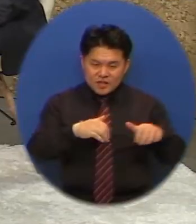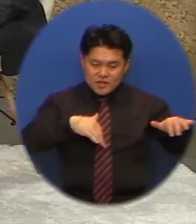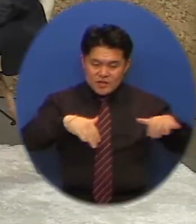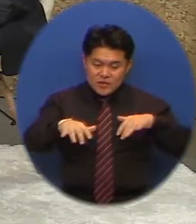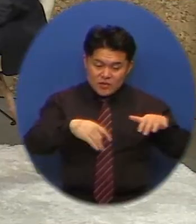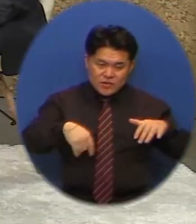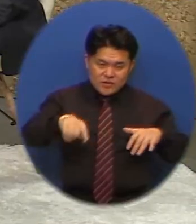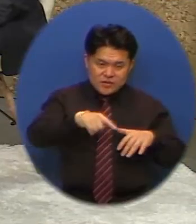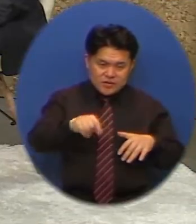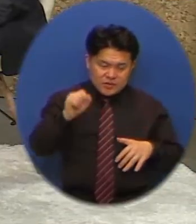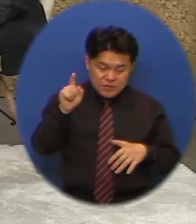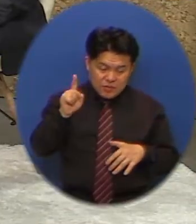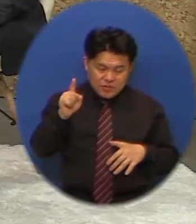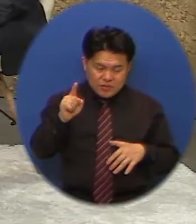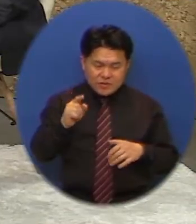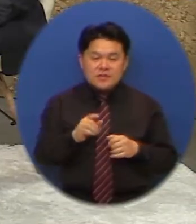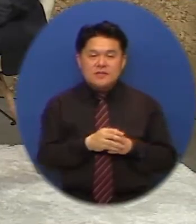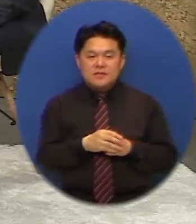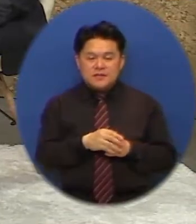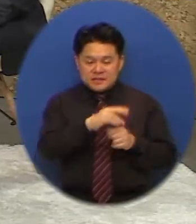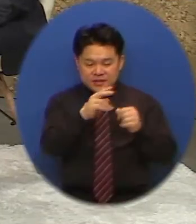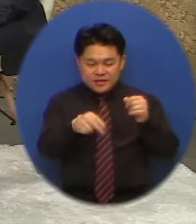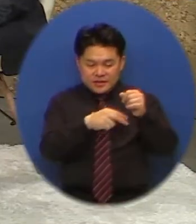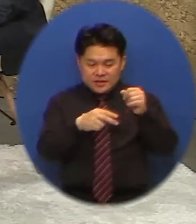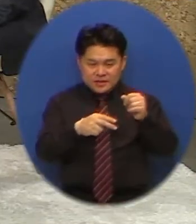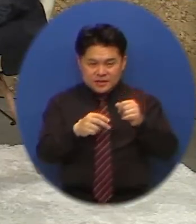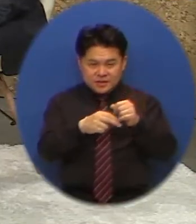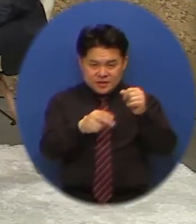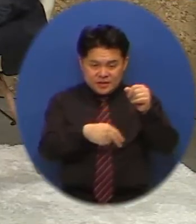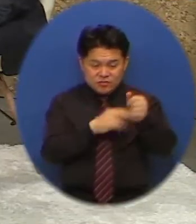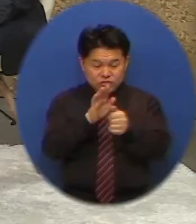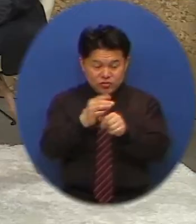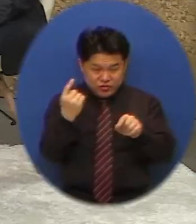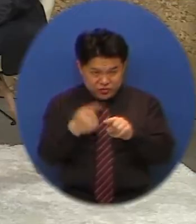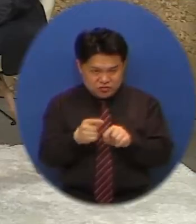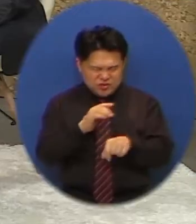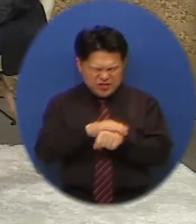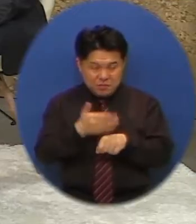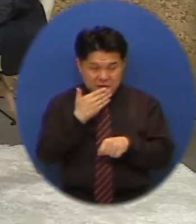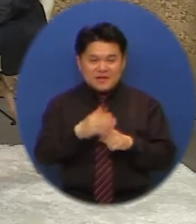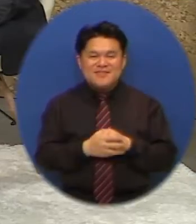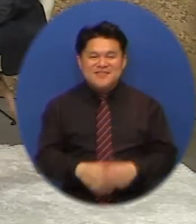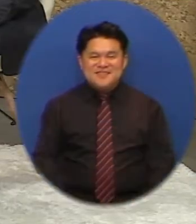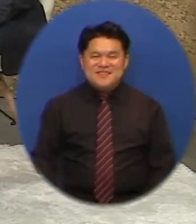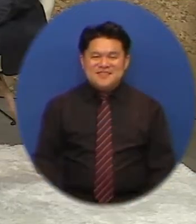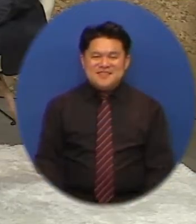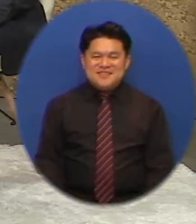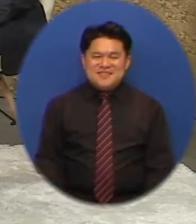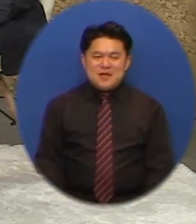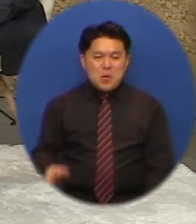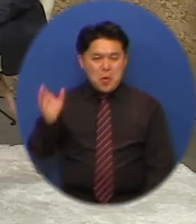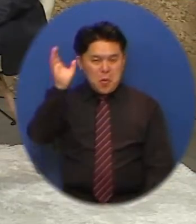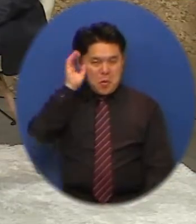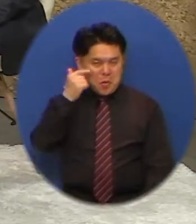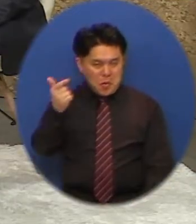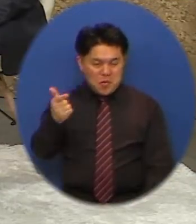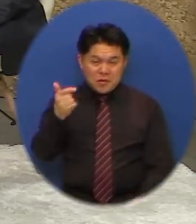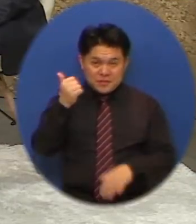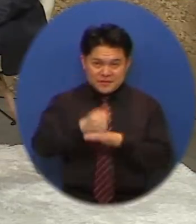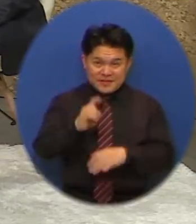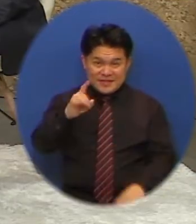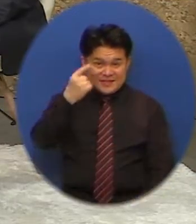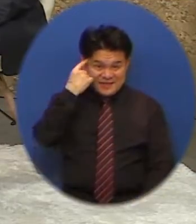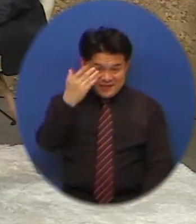가두교 같은 어떤 굉장히 그 다리와 같은 역할이 될 것 같습니다. 굉장히 참 기대가 되는데요. 마지막으로